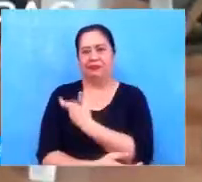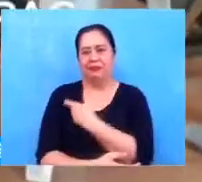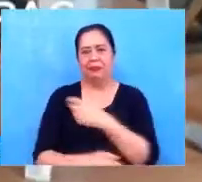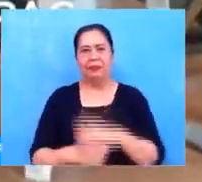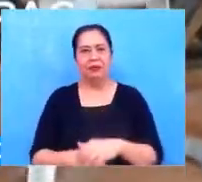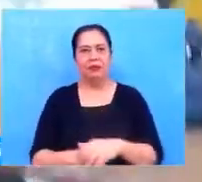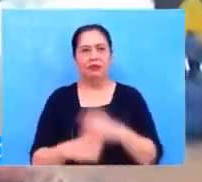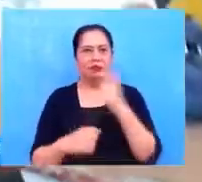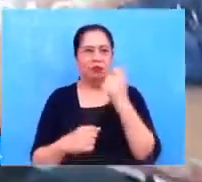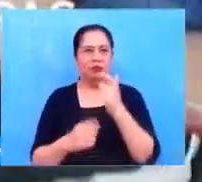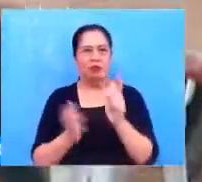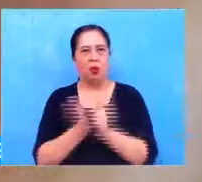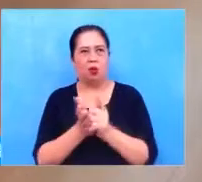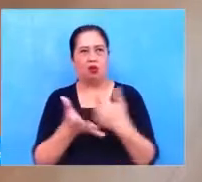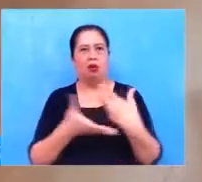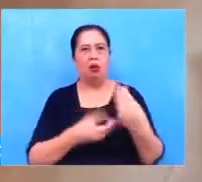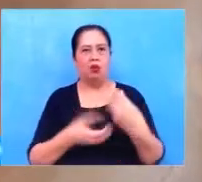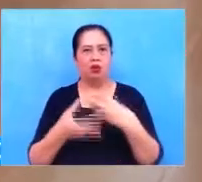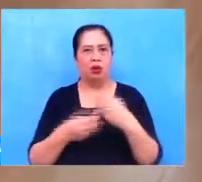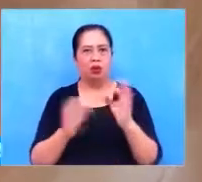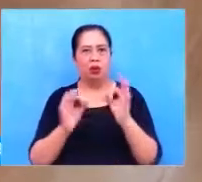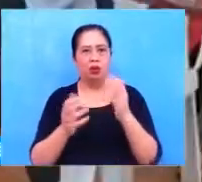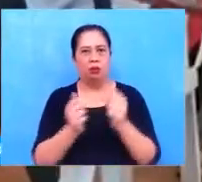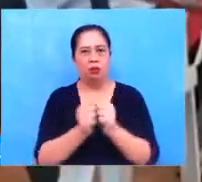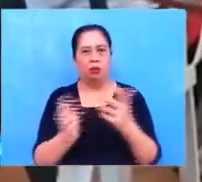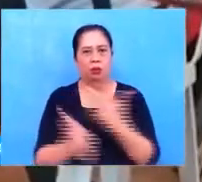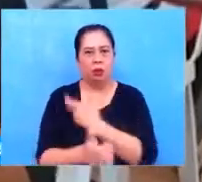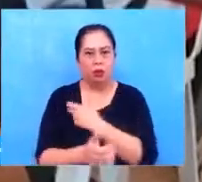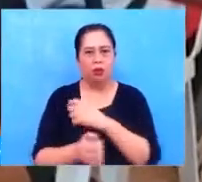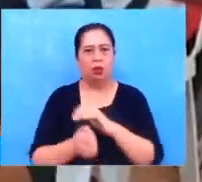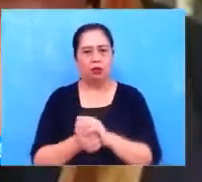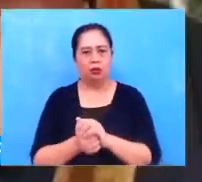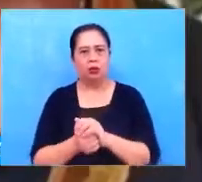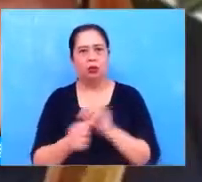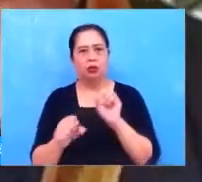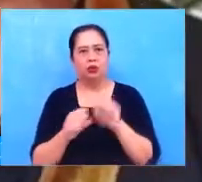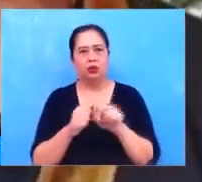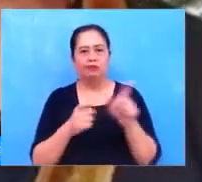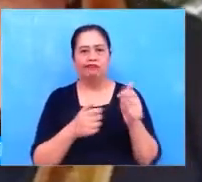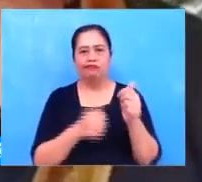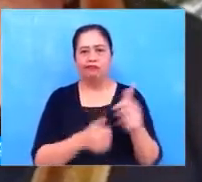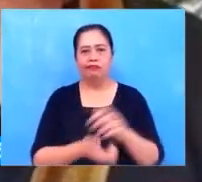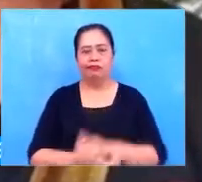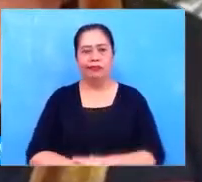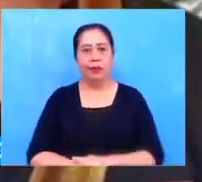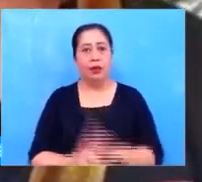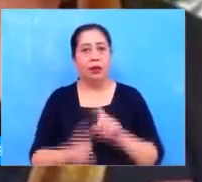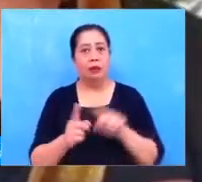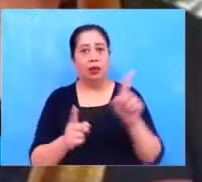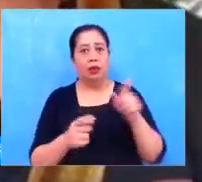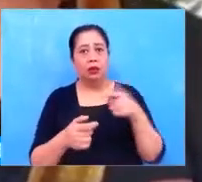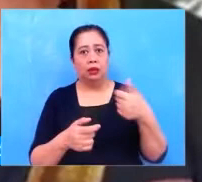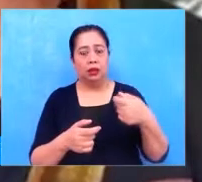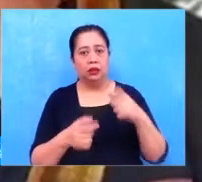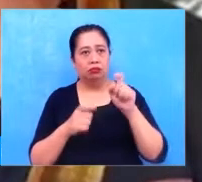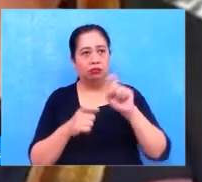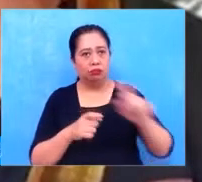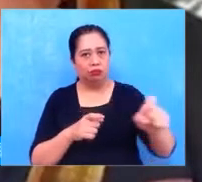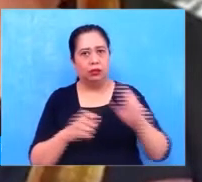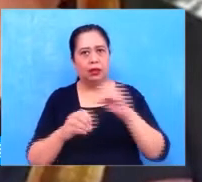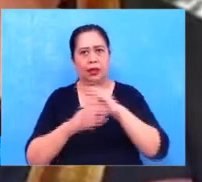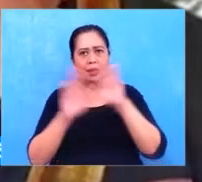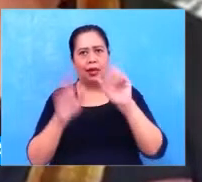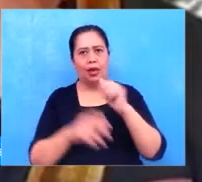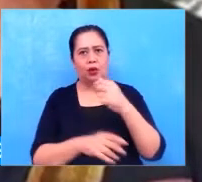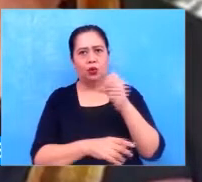so may bakuna. Di lang ta, di ka kasulod-sulod ng mall. Pero sa isang text message, nilinaw ni Agusan del Sur